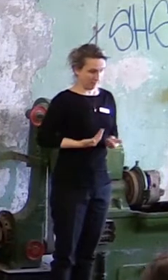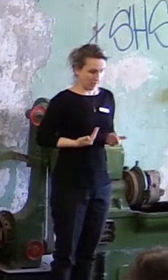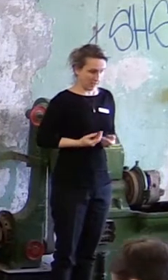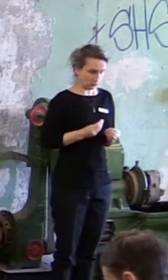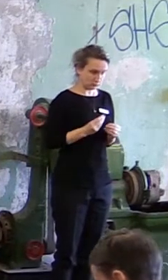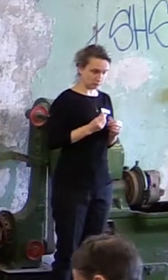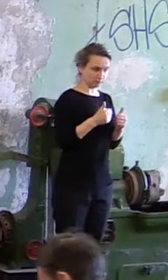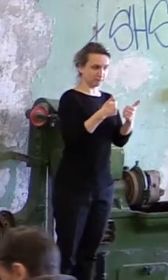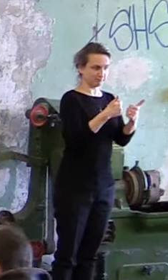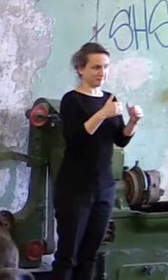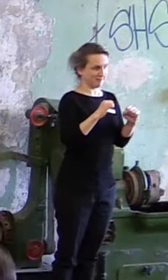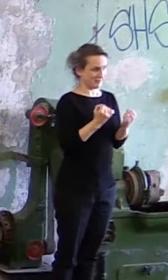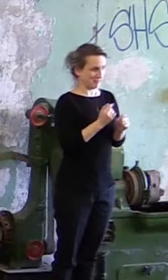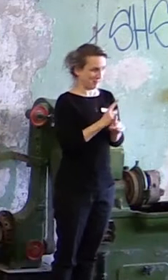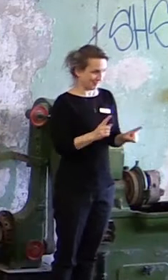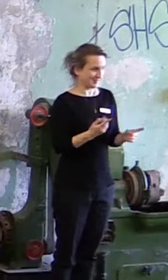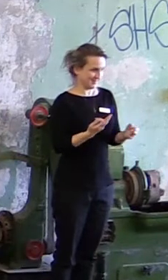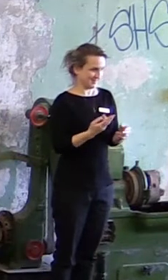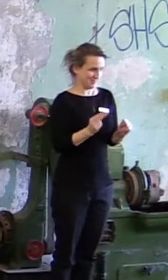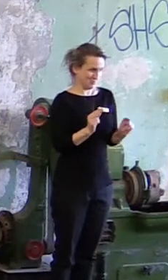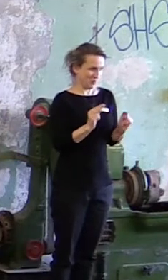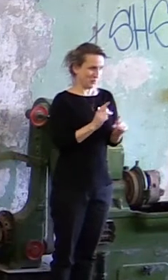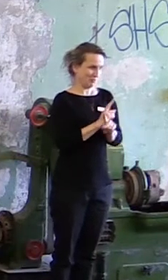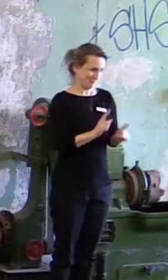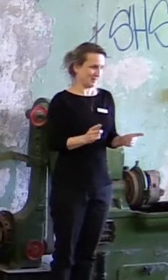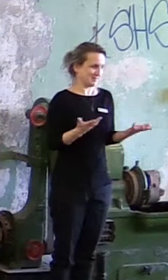või ebatõhusamaks, noh, selgelt ebatõhusamaks.